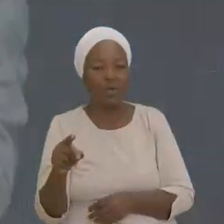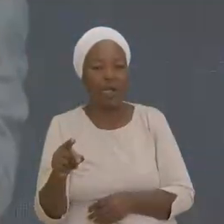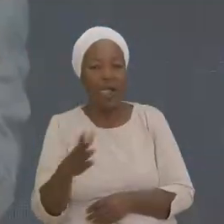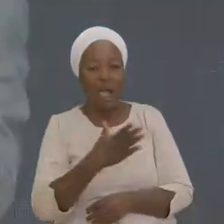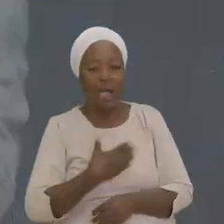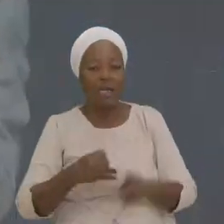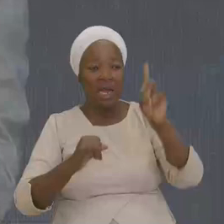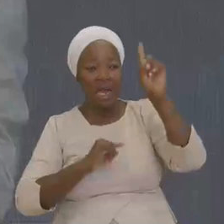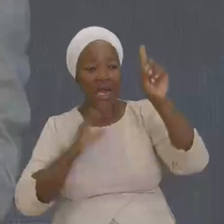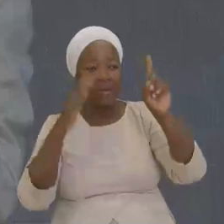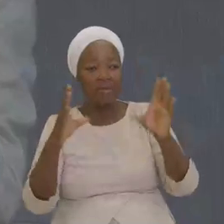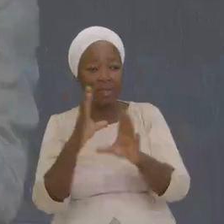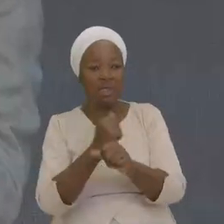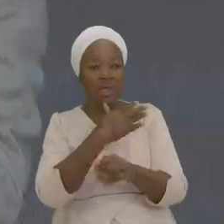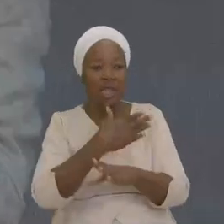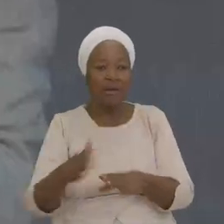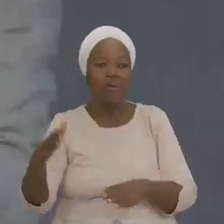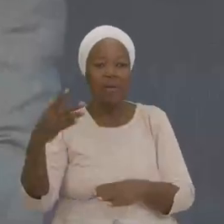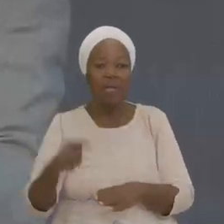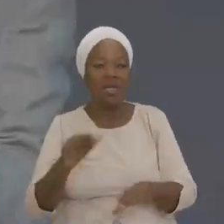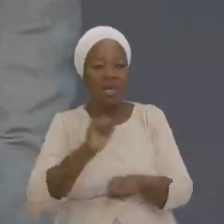Je mettrai en vous un esprit nouveau